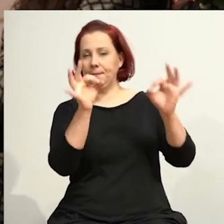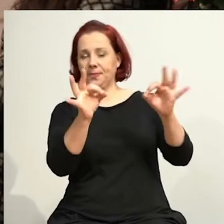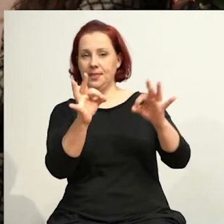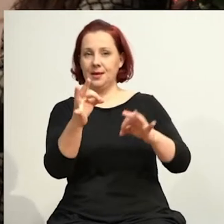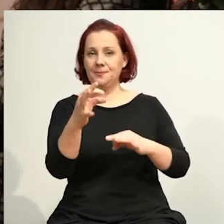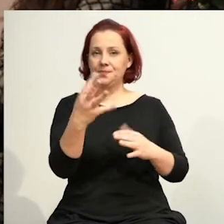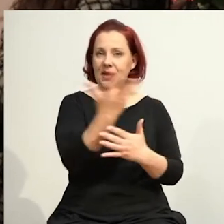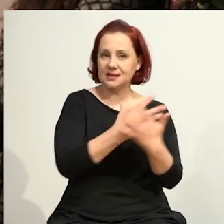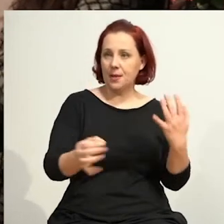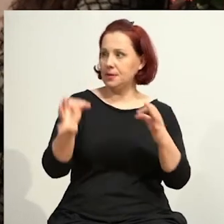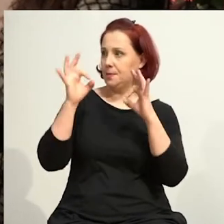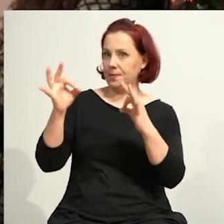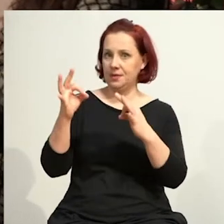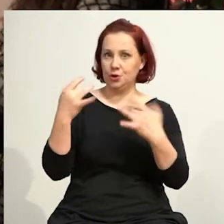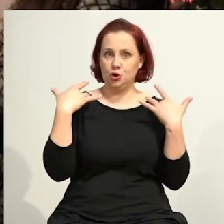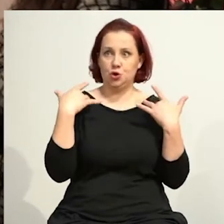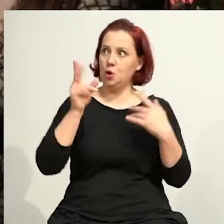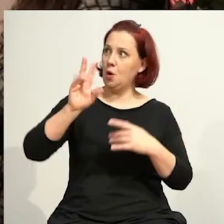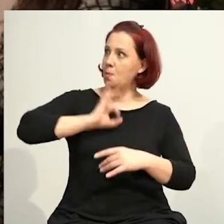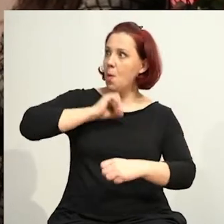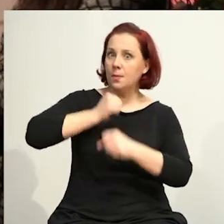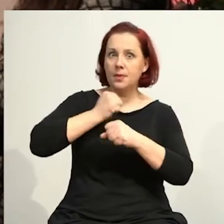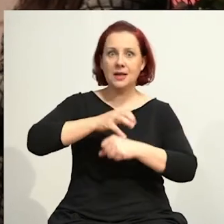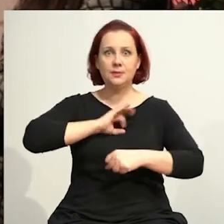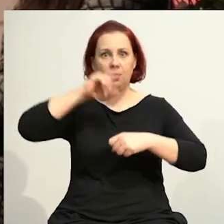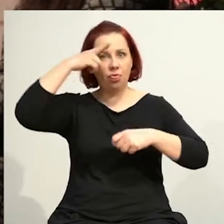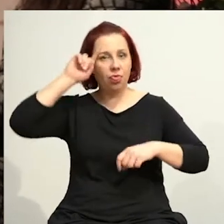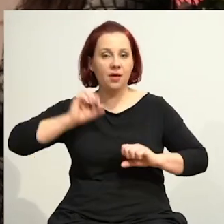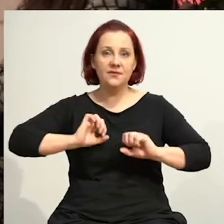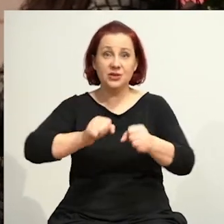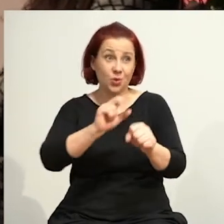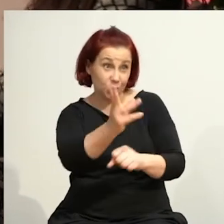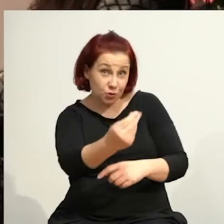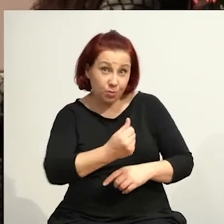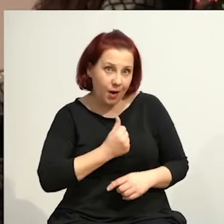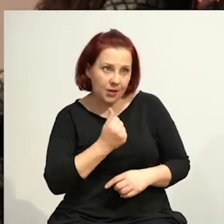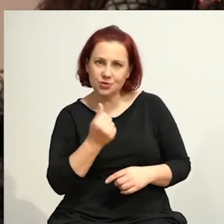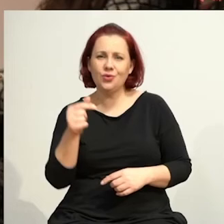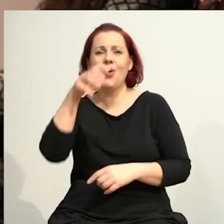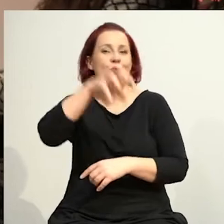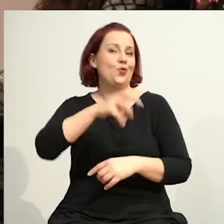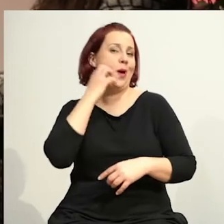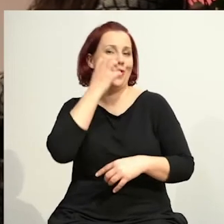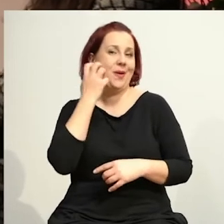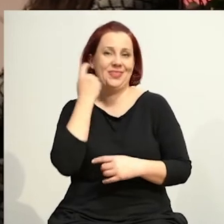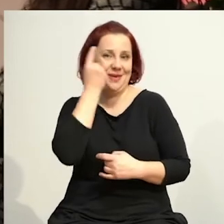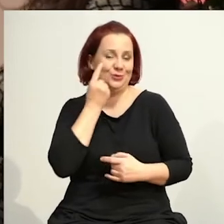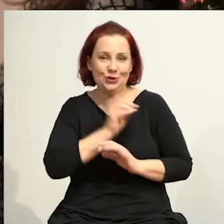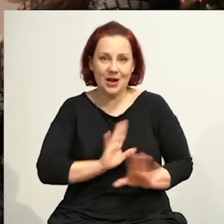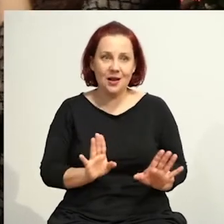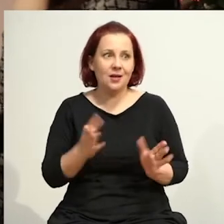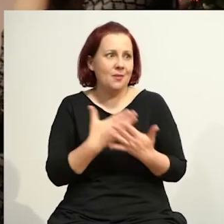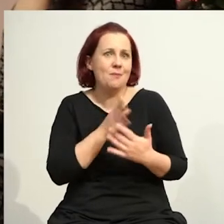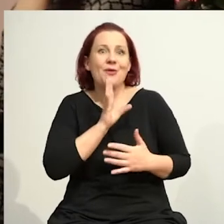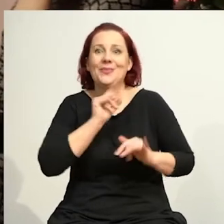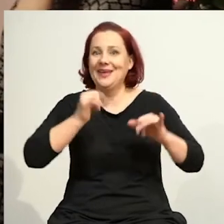żyć i żeby ktoś nam za tą pracę, nasz wysiłek właśnie zapłacił. Więc treści dla nas bliskie. W